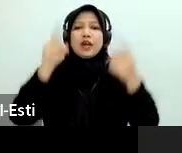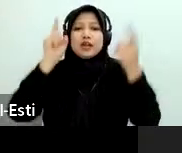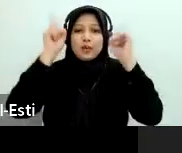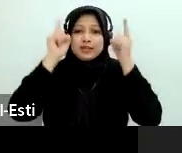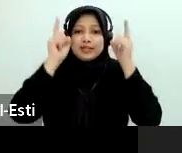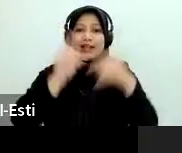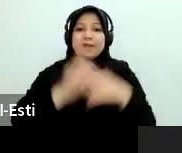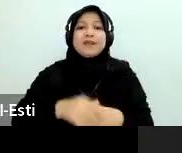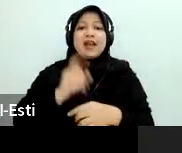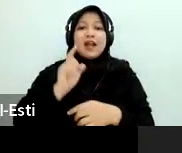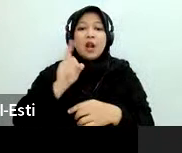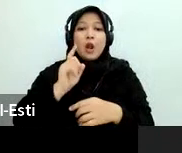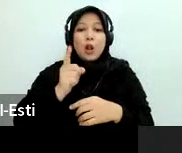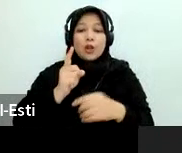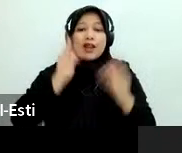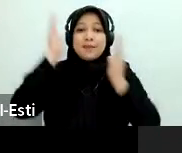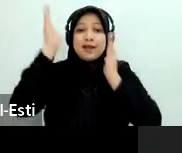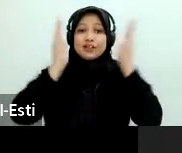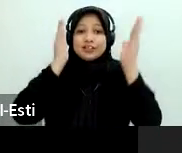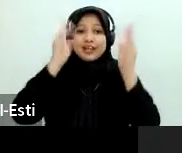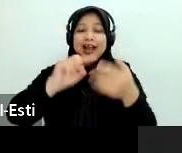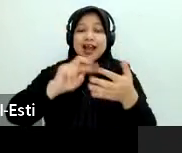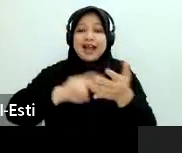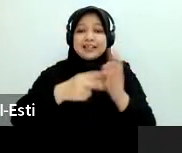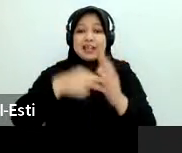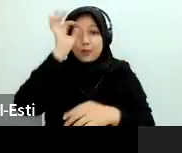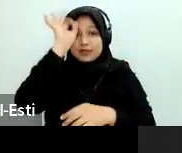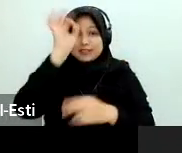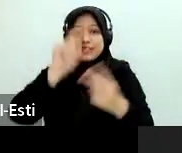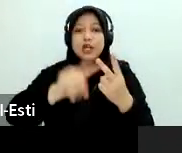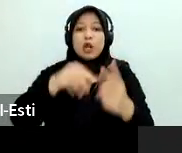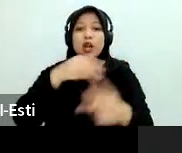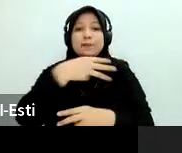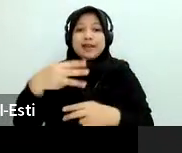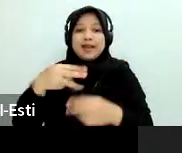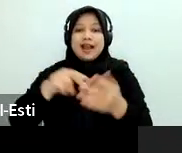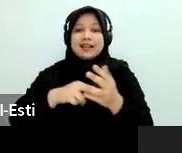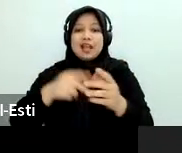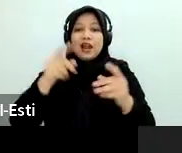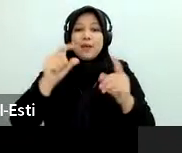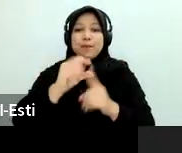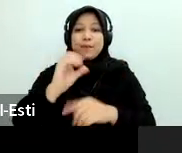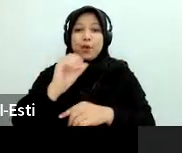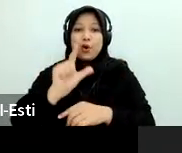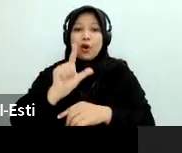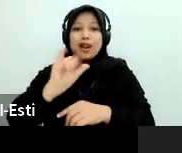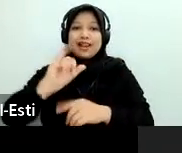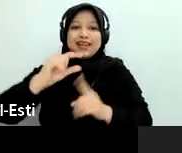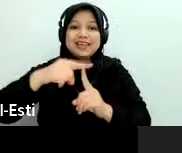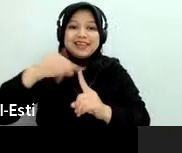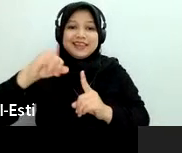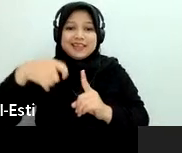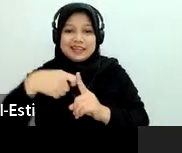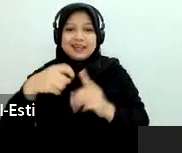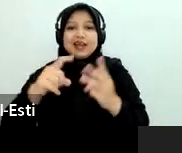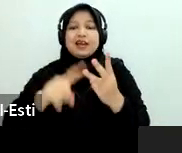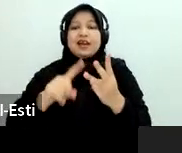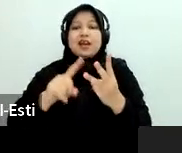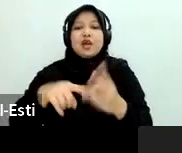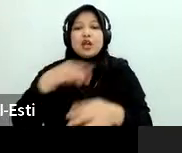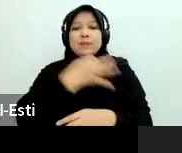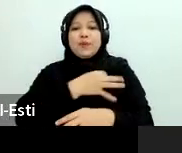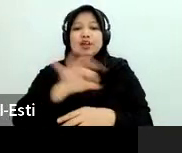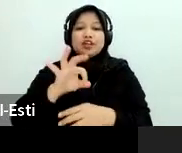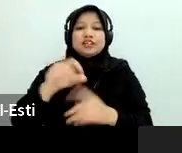adalah polisi dalam bahasa Belanda adalah politik bahasa Perancis Fauzi Amin dan bahasa